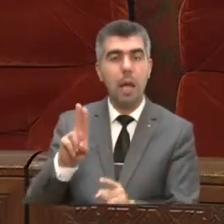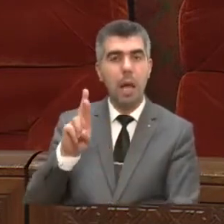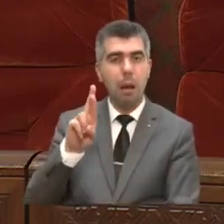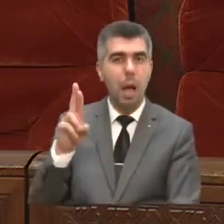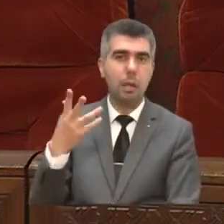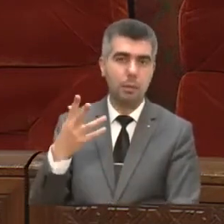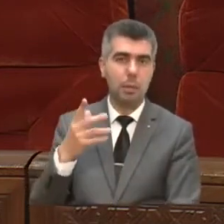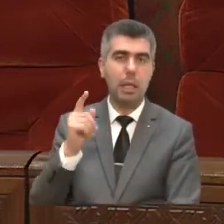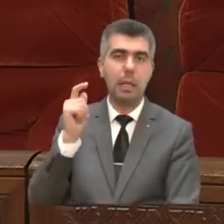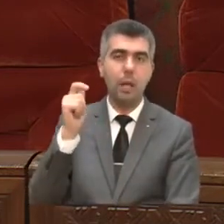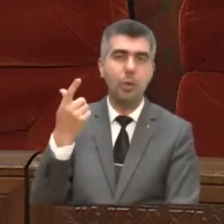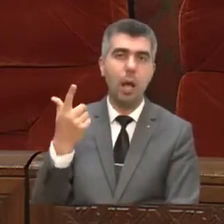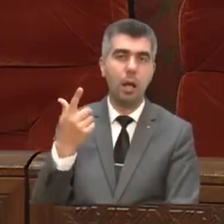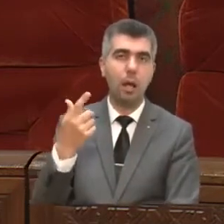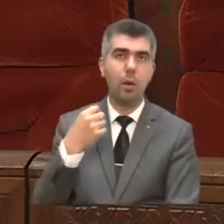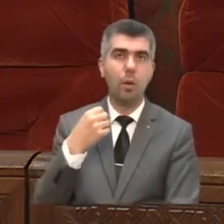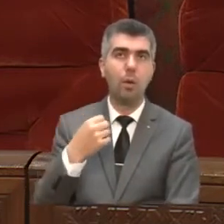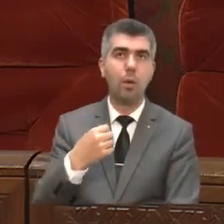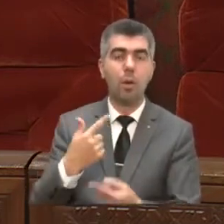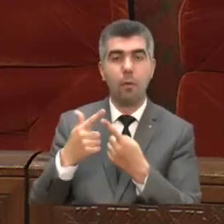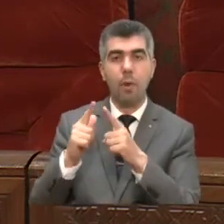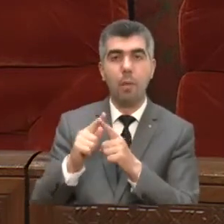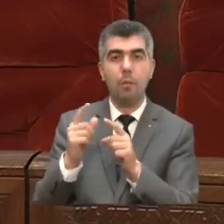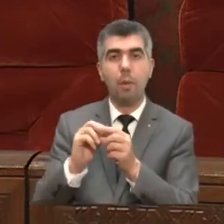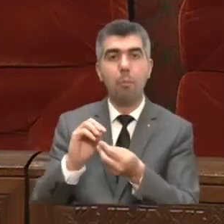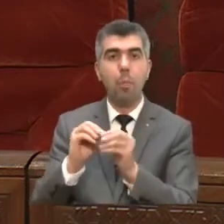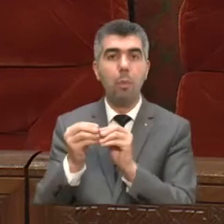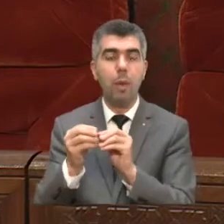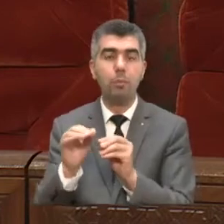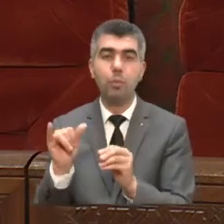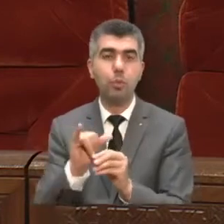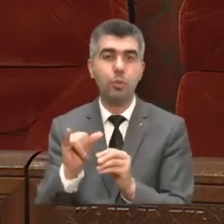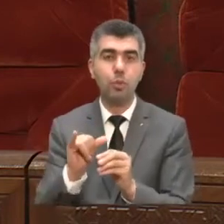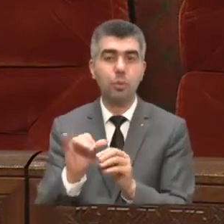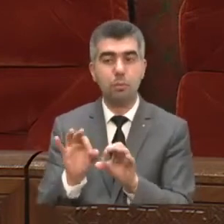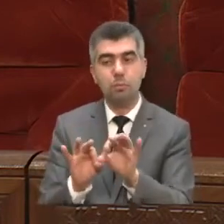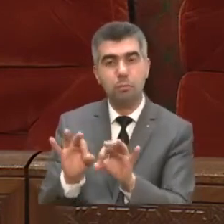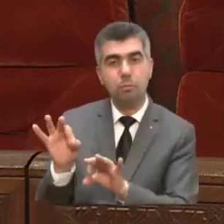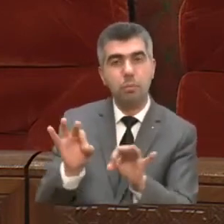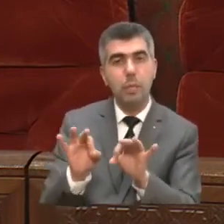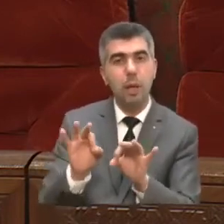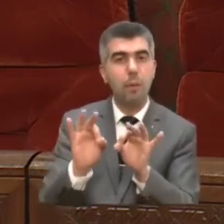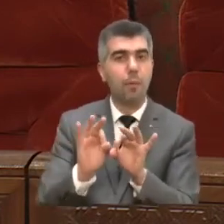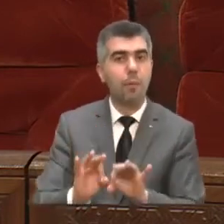مثلا طنجة إلى آخره، وتبينات مشاكل جديدة، مشاكل ديال التسيير. هنا كندرسوا واحد